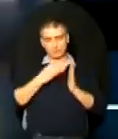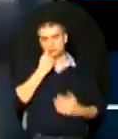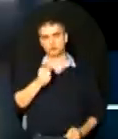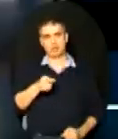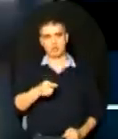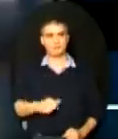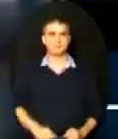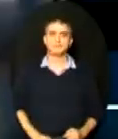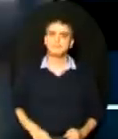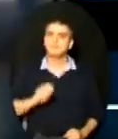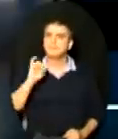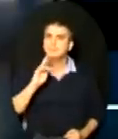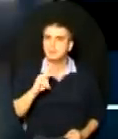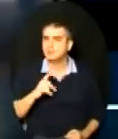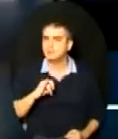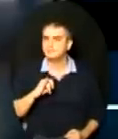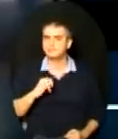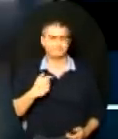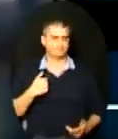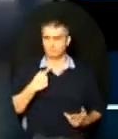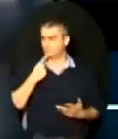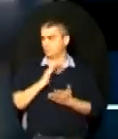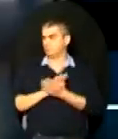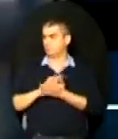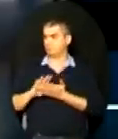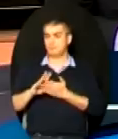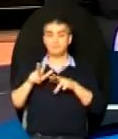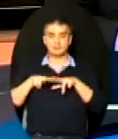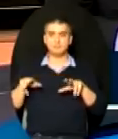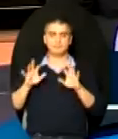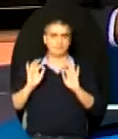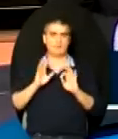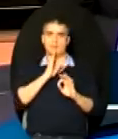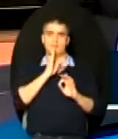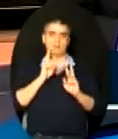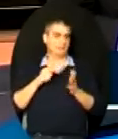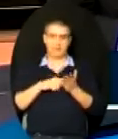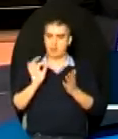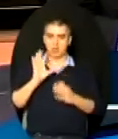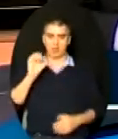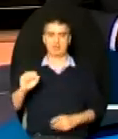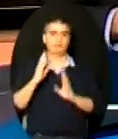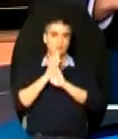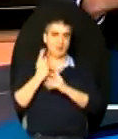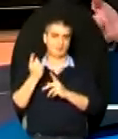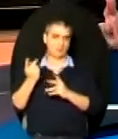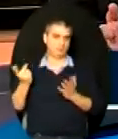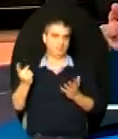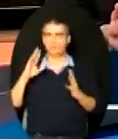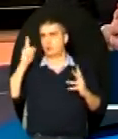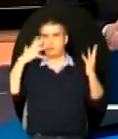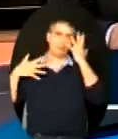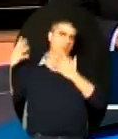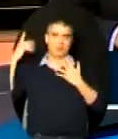הזאת. מיקי? תראה, אני אומר בצורה פשוטה, המצב באמת בעייתי, מאחר ולא תפסו את המחבל, אז זה מכניס